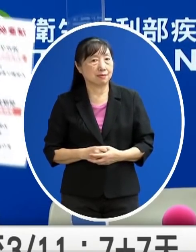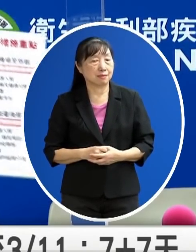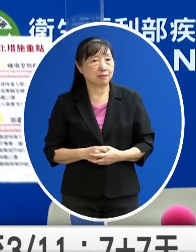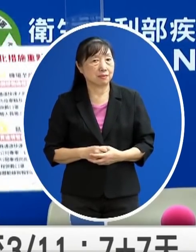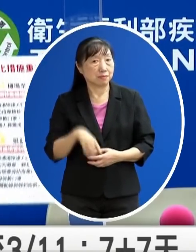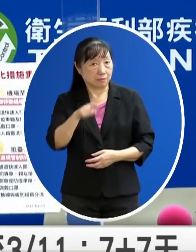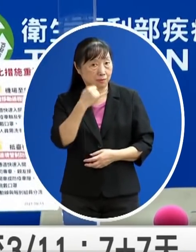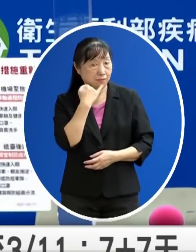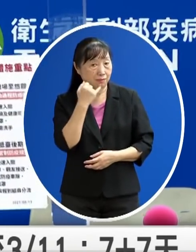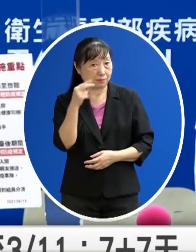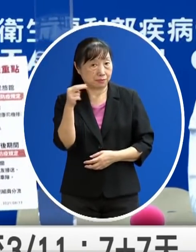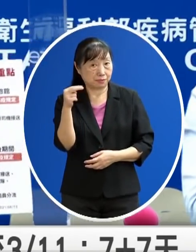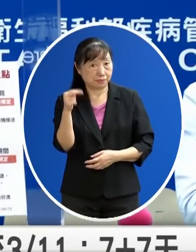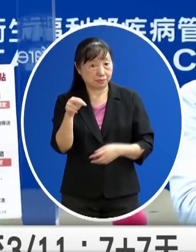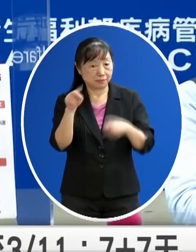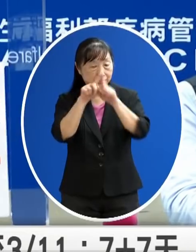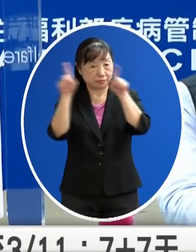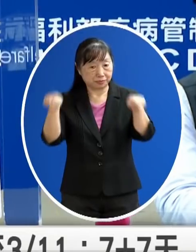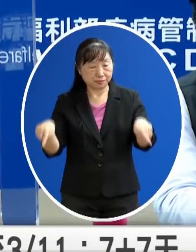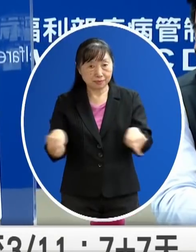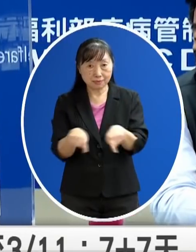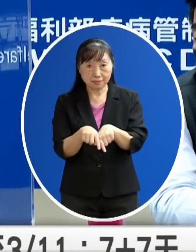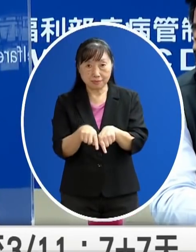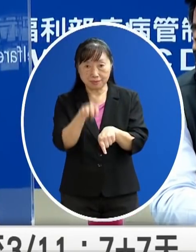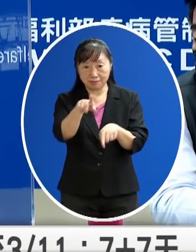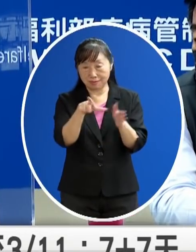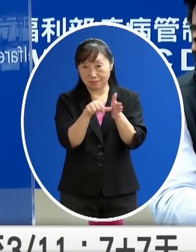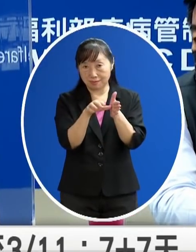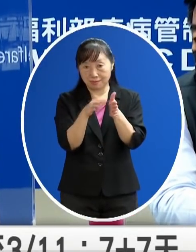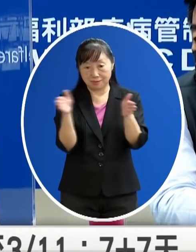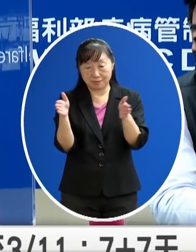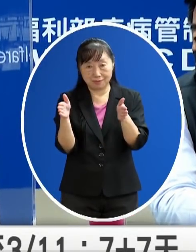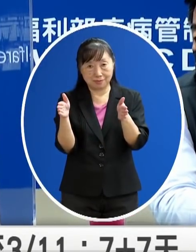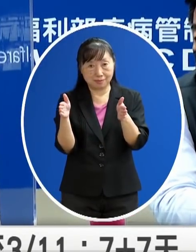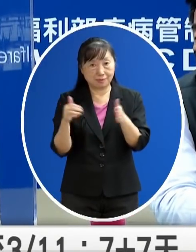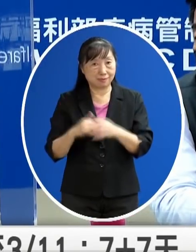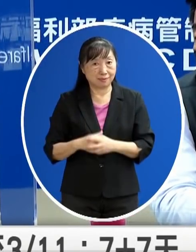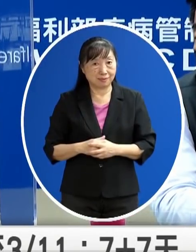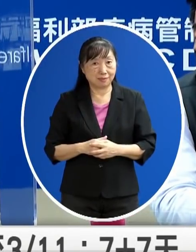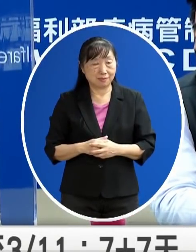以大家可以看看，就是说这段时间里面